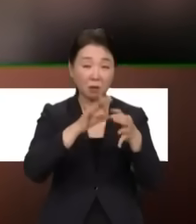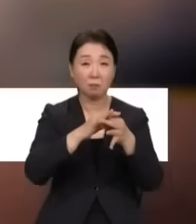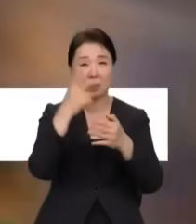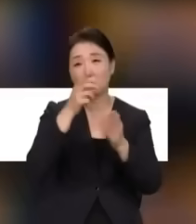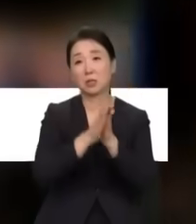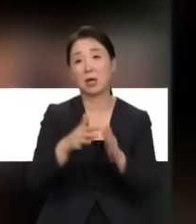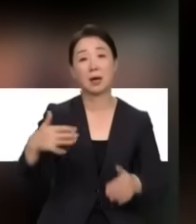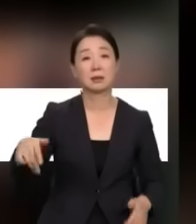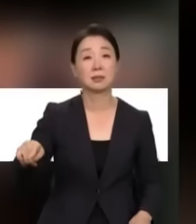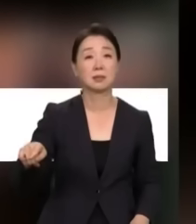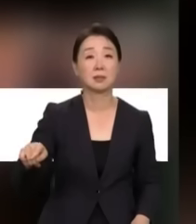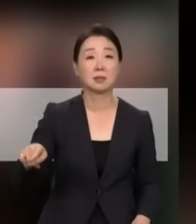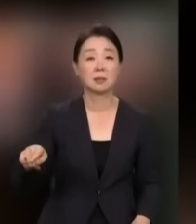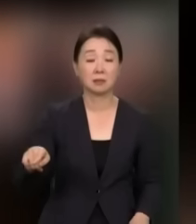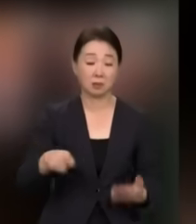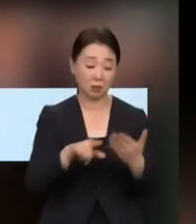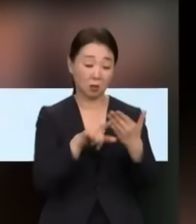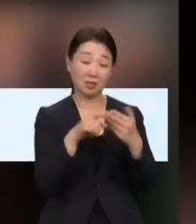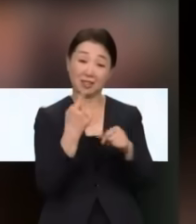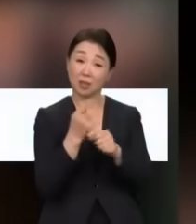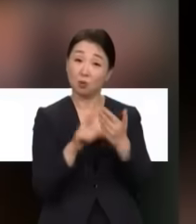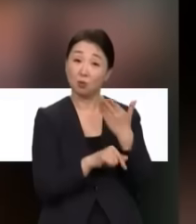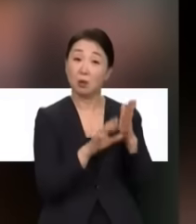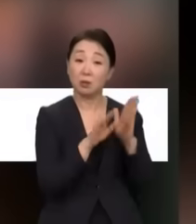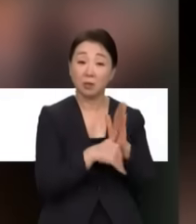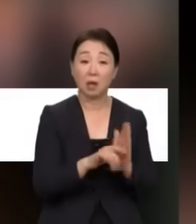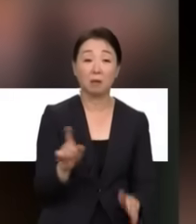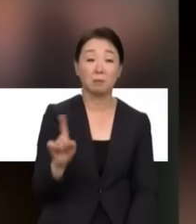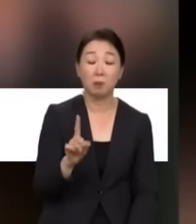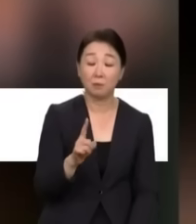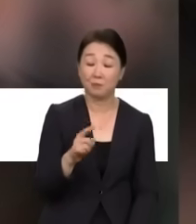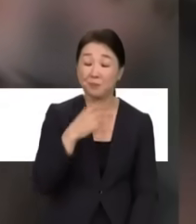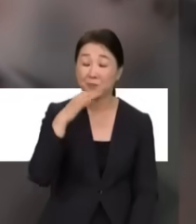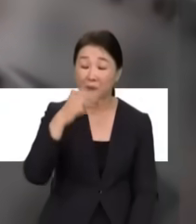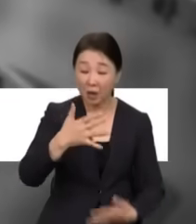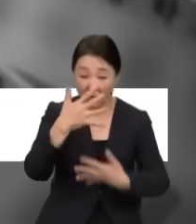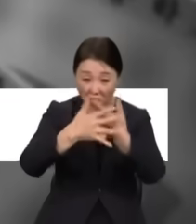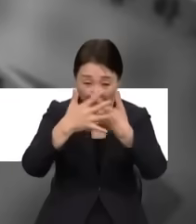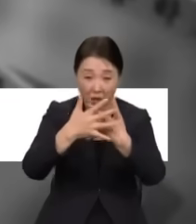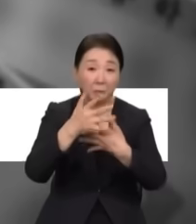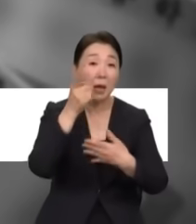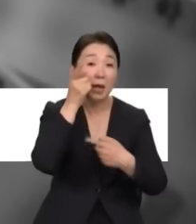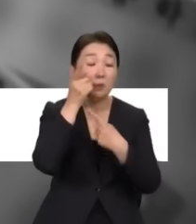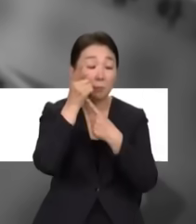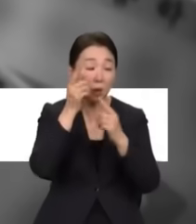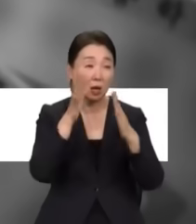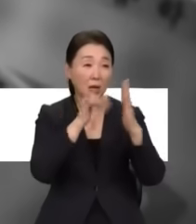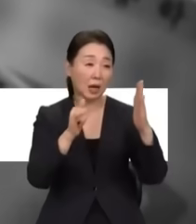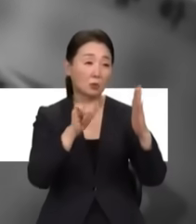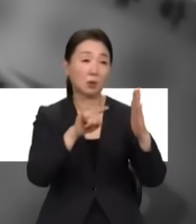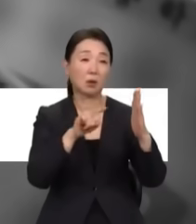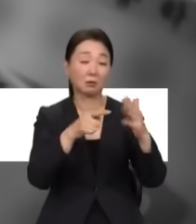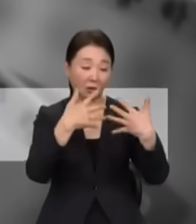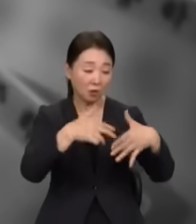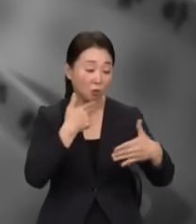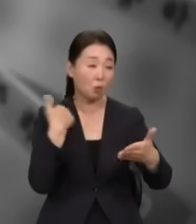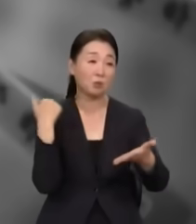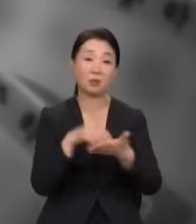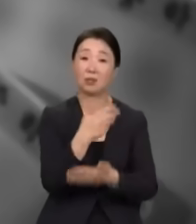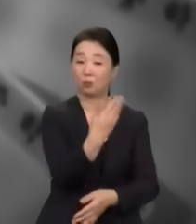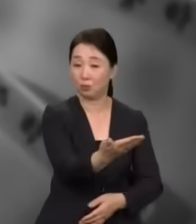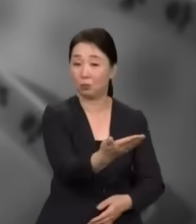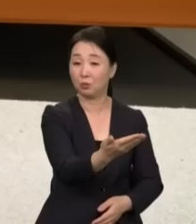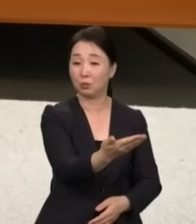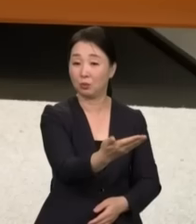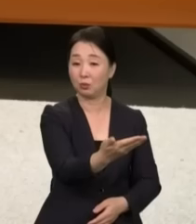않았습니다. 지난해 9월엔 미성년자 성착치 영상에 담긴 문제의 핸드폰을 AC 가족들에게 아무 조치 없이 전달하기도